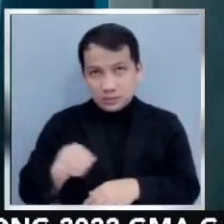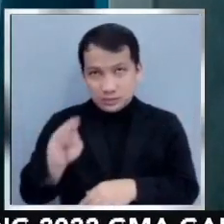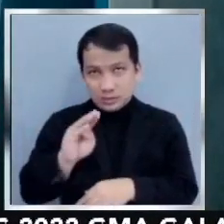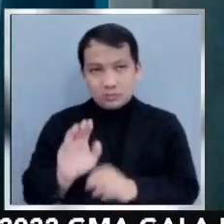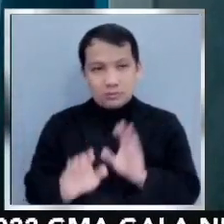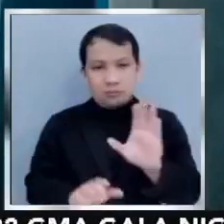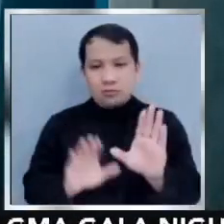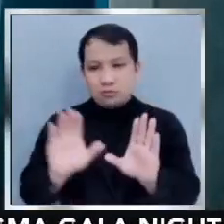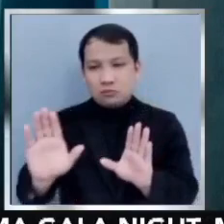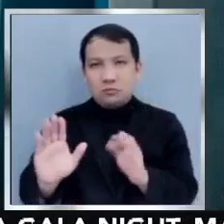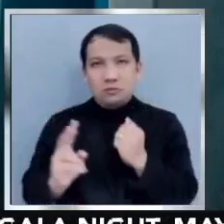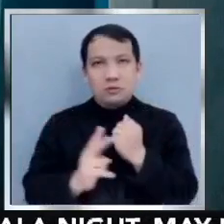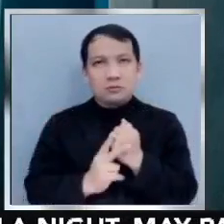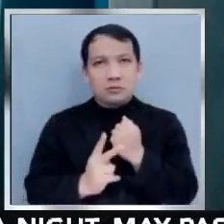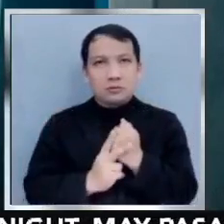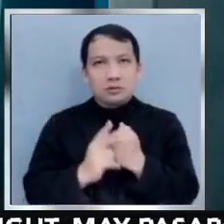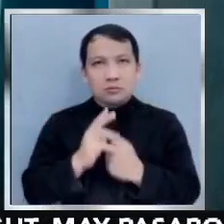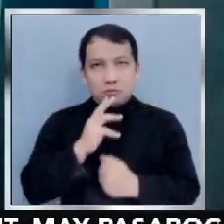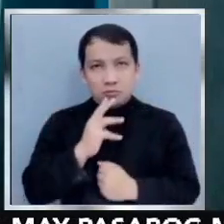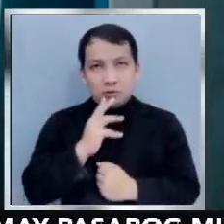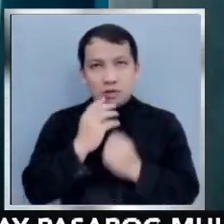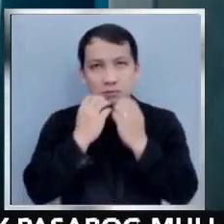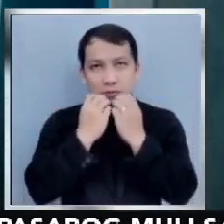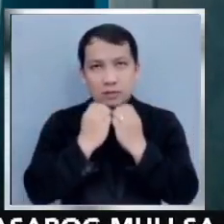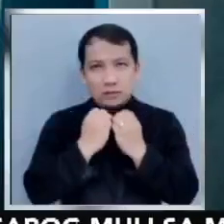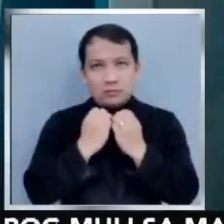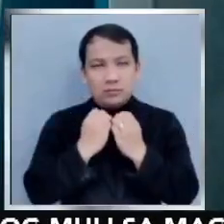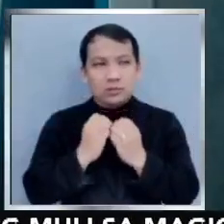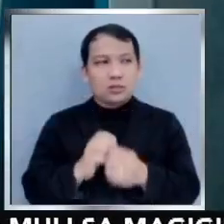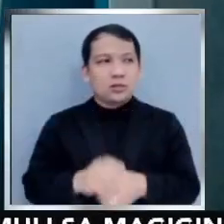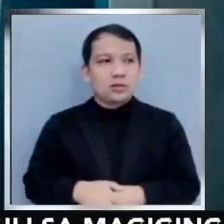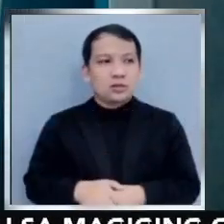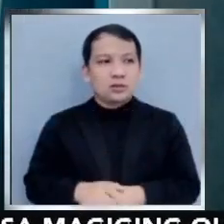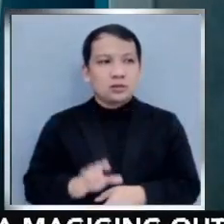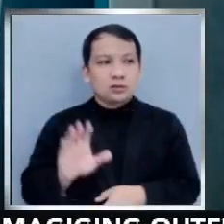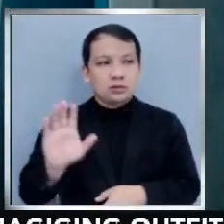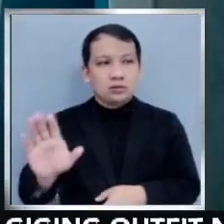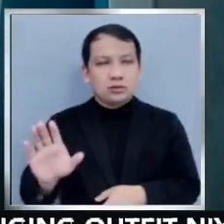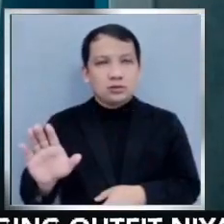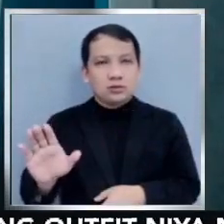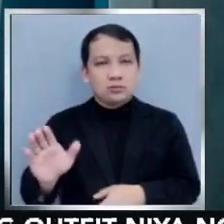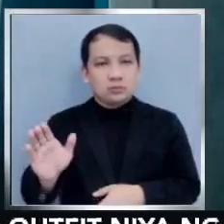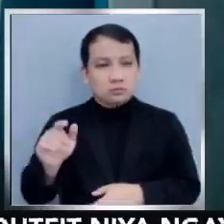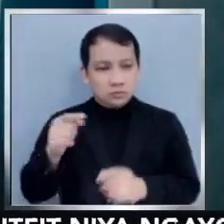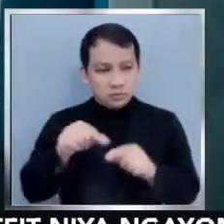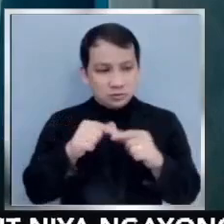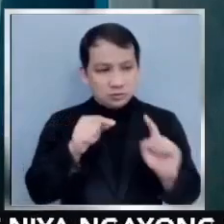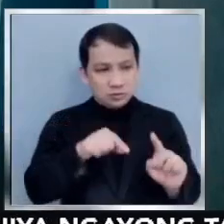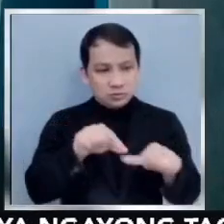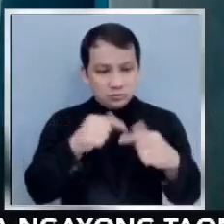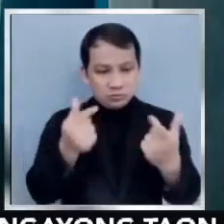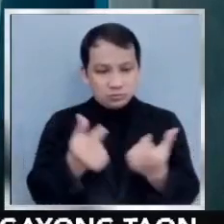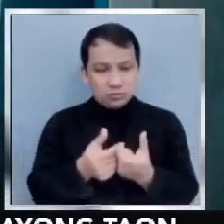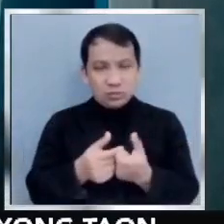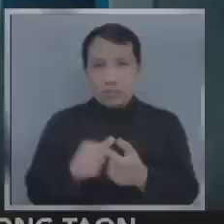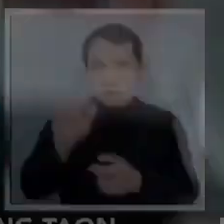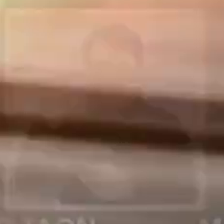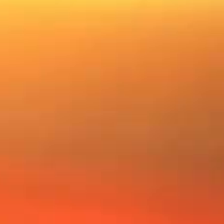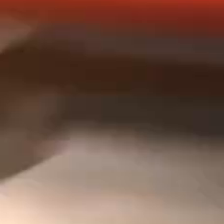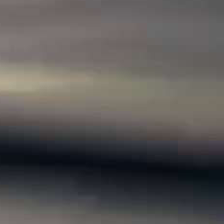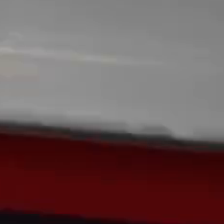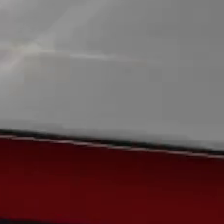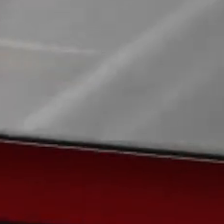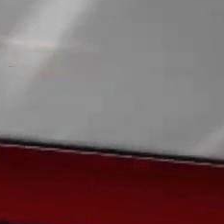sa pag-iipon at pagtitipid ang mga maapektuhan. Habang nagprotesta naman ang isang grupo, nakatutok live si